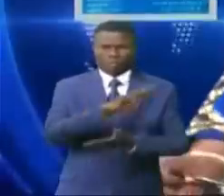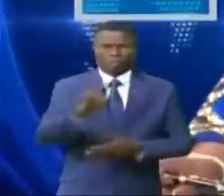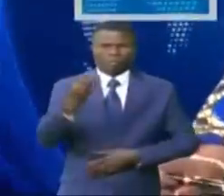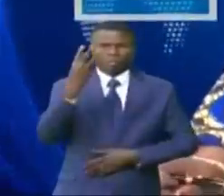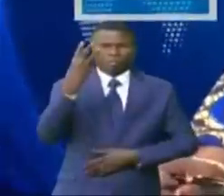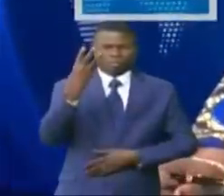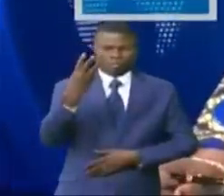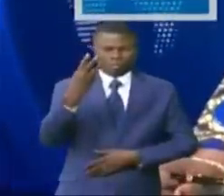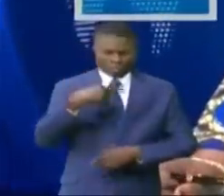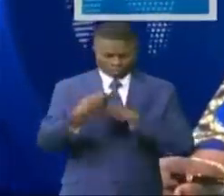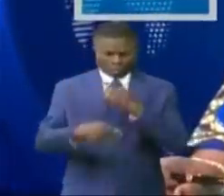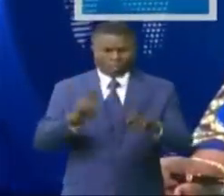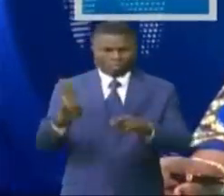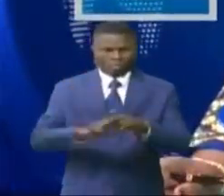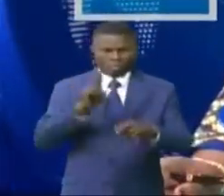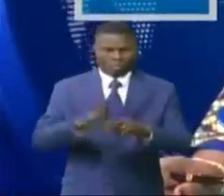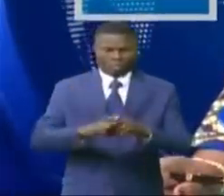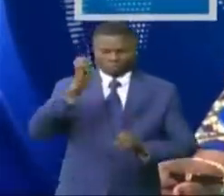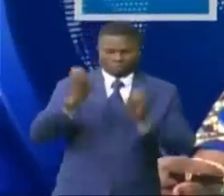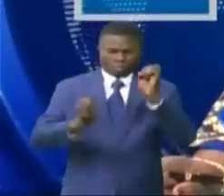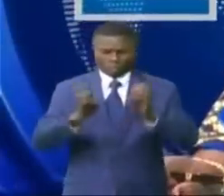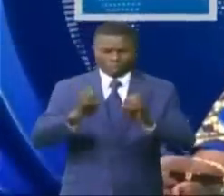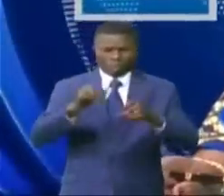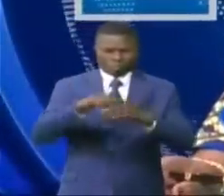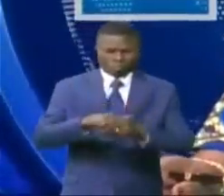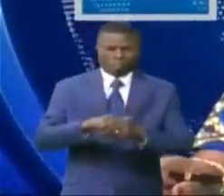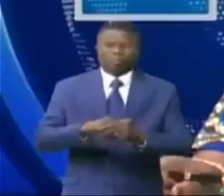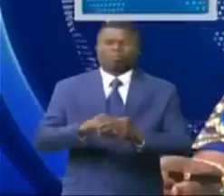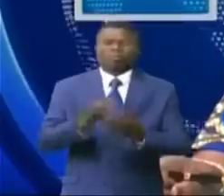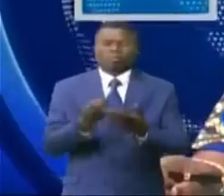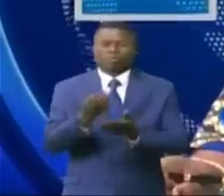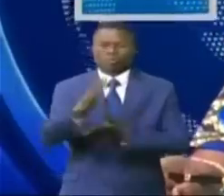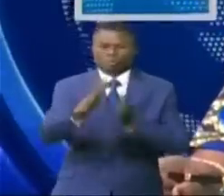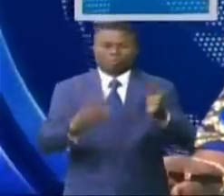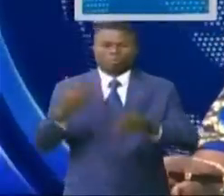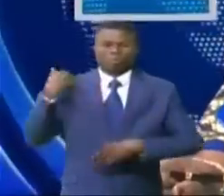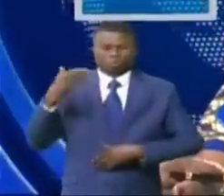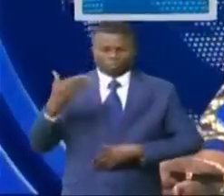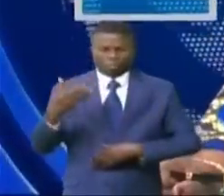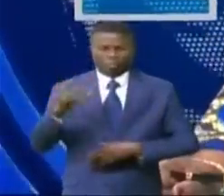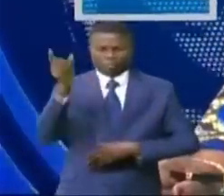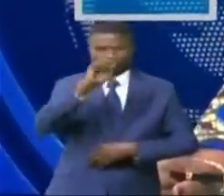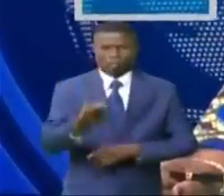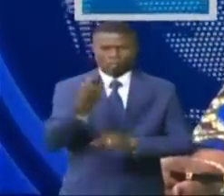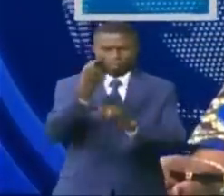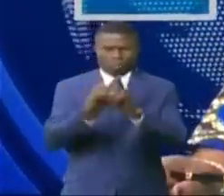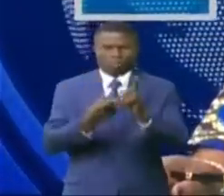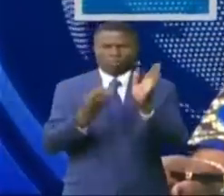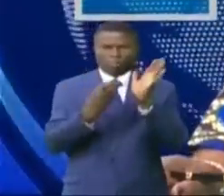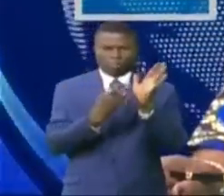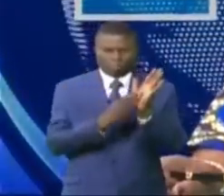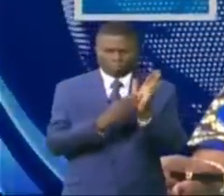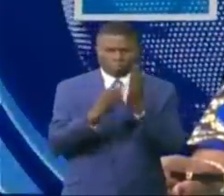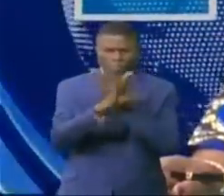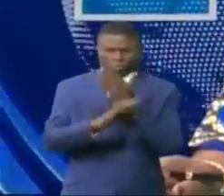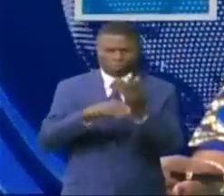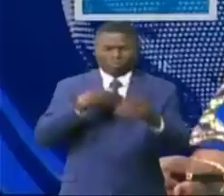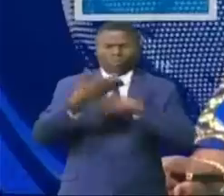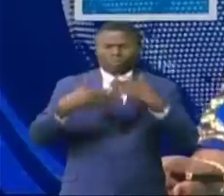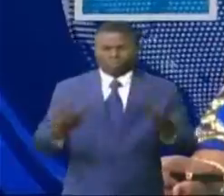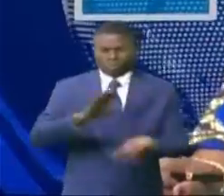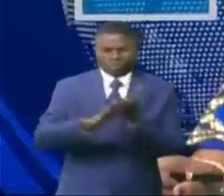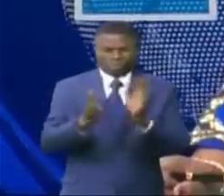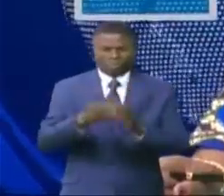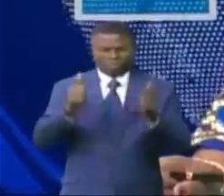cours d'exécution est évalué au niveau de la réalisation des recettes au 31 août. Que faut-il faire pour les améliorer?